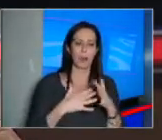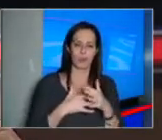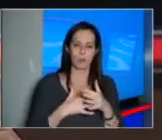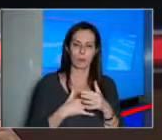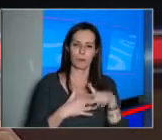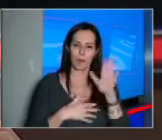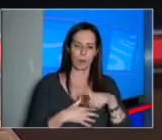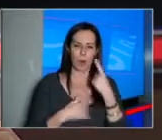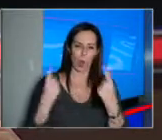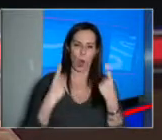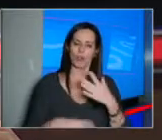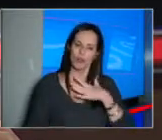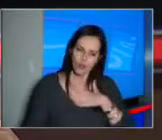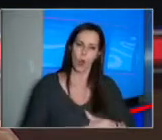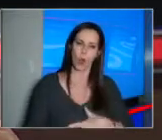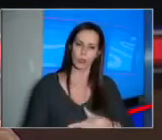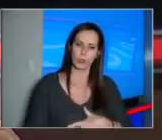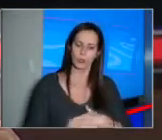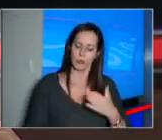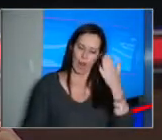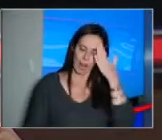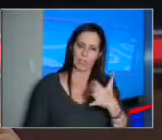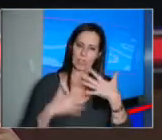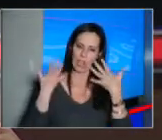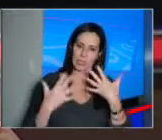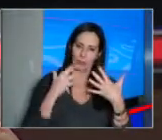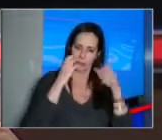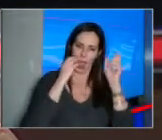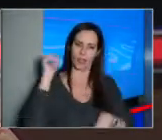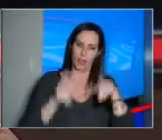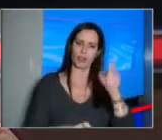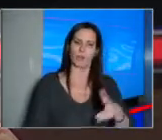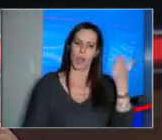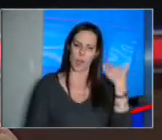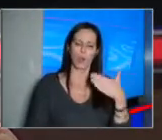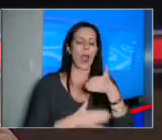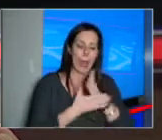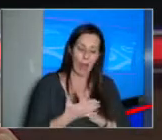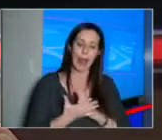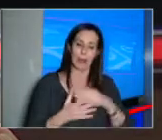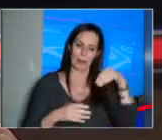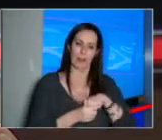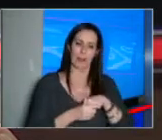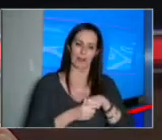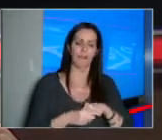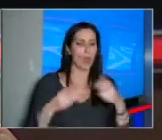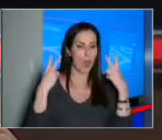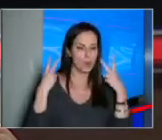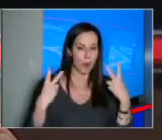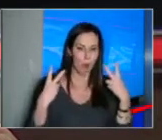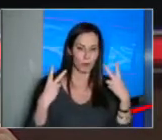כללי, וגם לכל אחד שרוצה להכיר את הסיפורים והאנשים שהיו חלק אינטגרלי